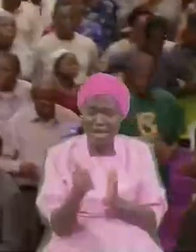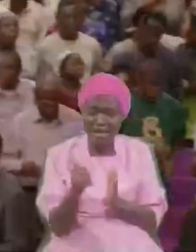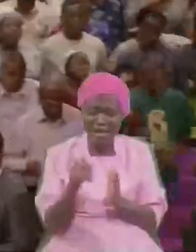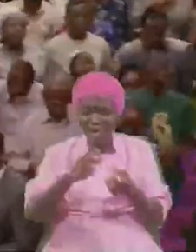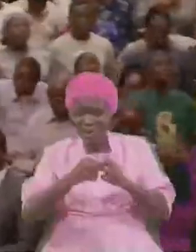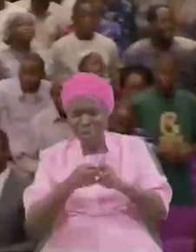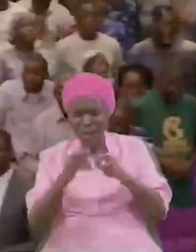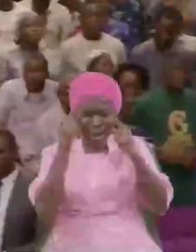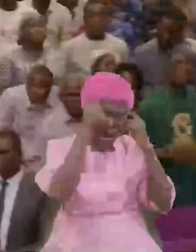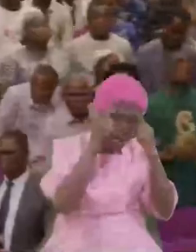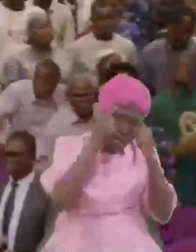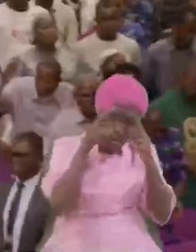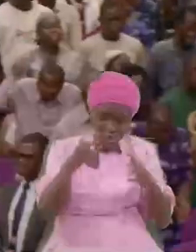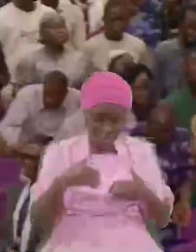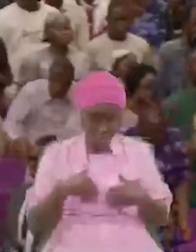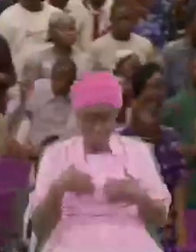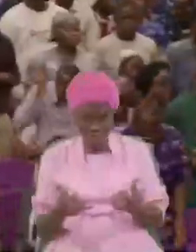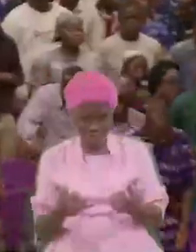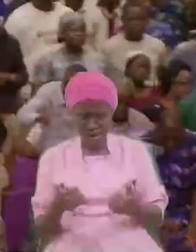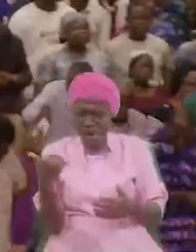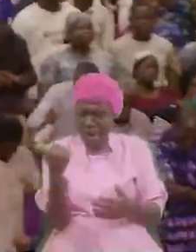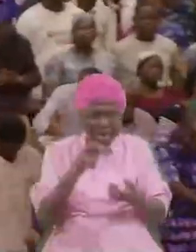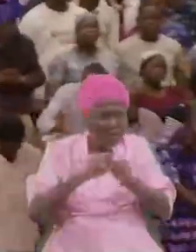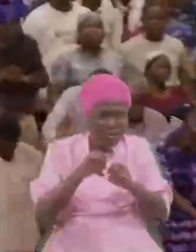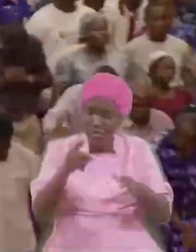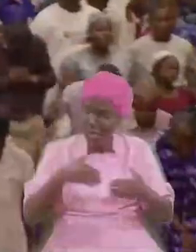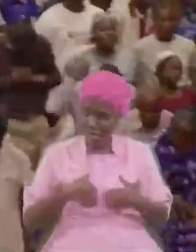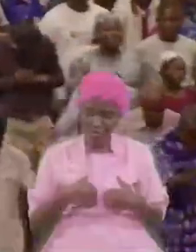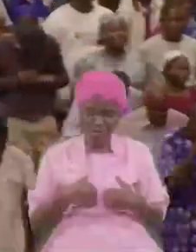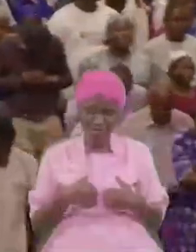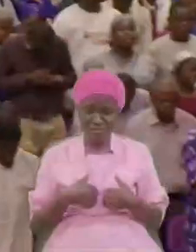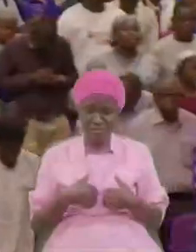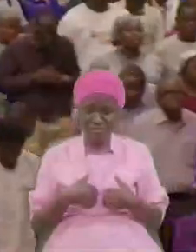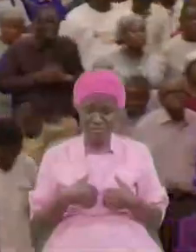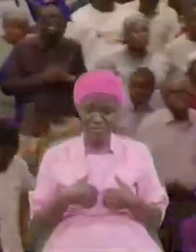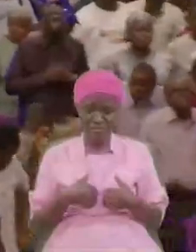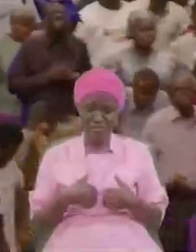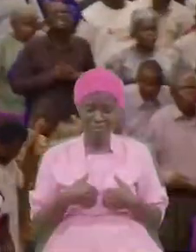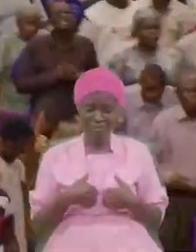Tout souci que vous avez, tout problème que vous avez,